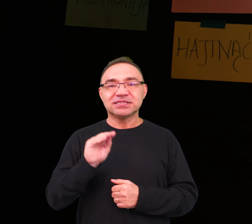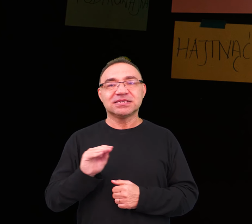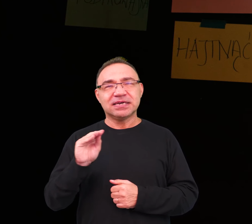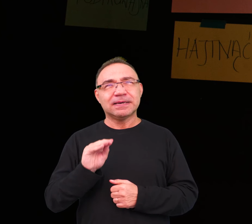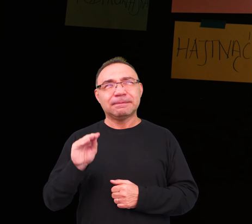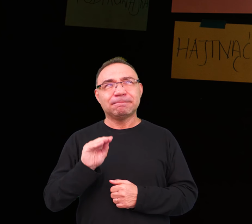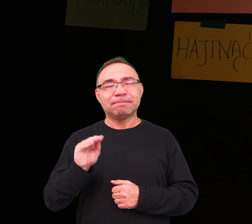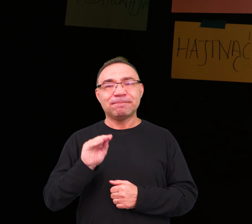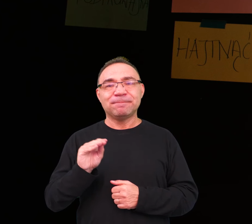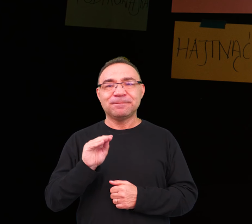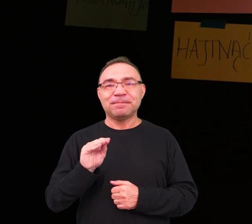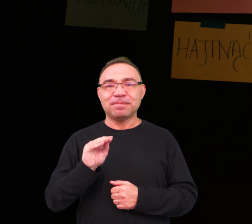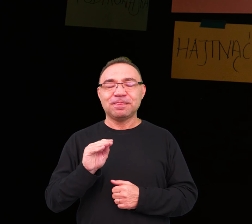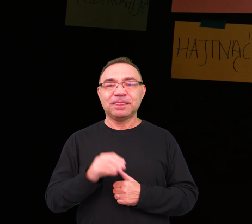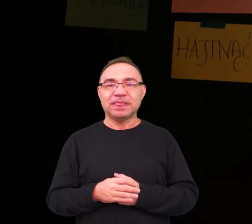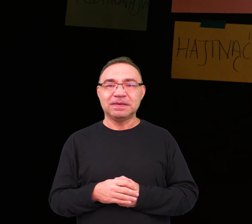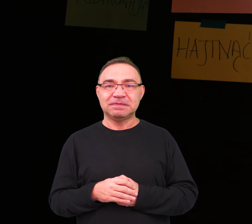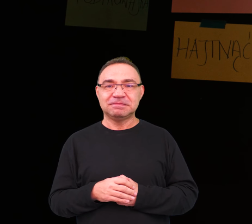Jeszcze.